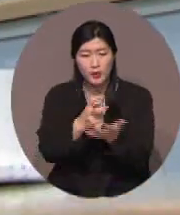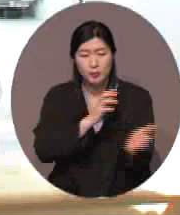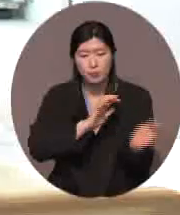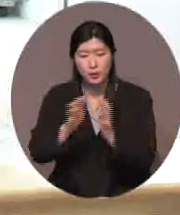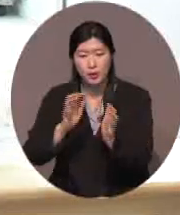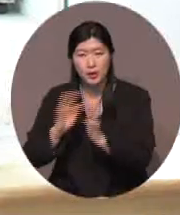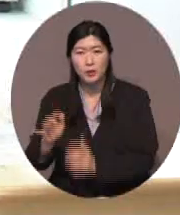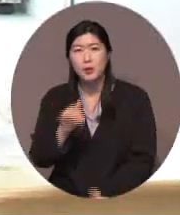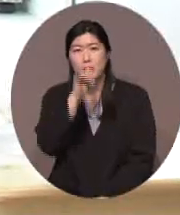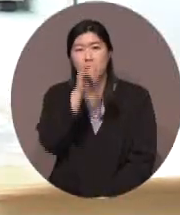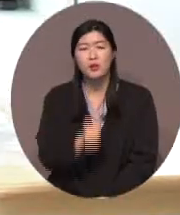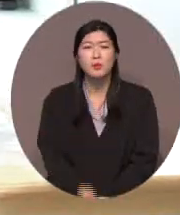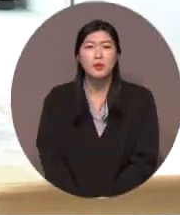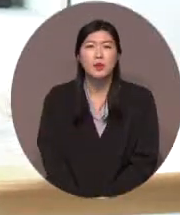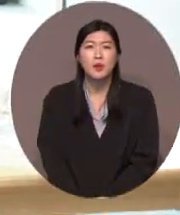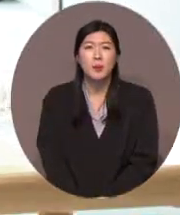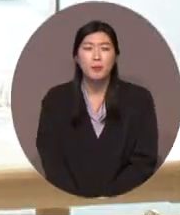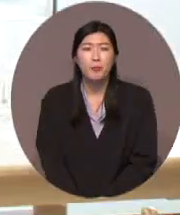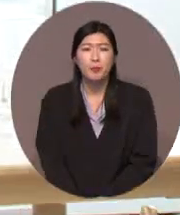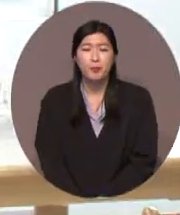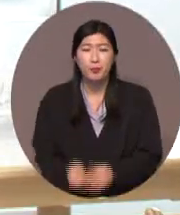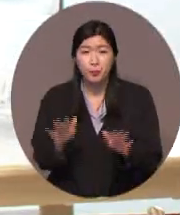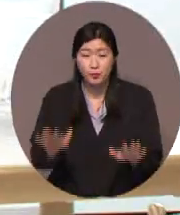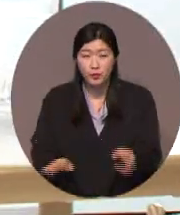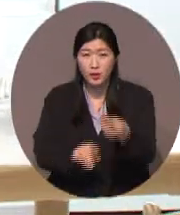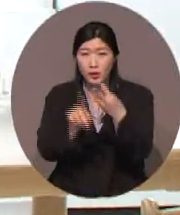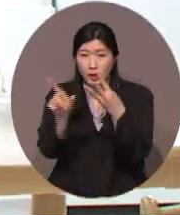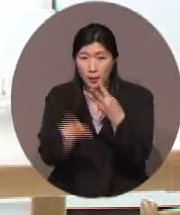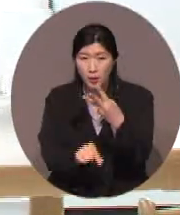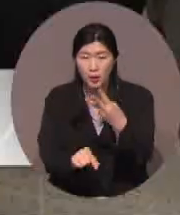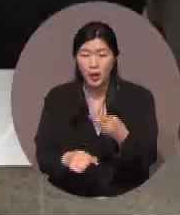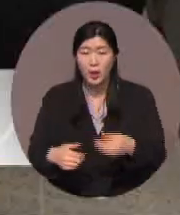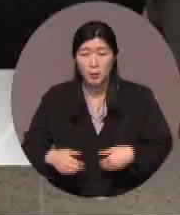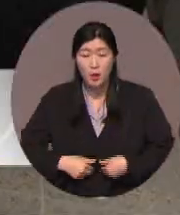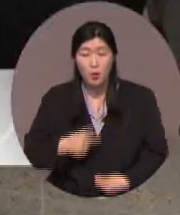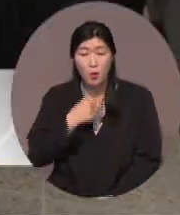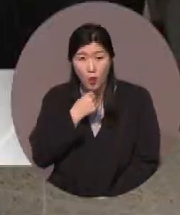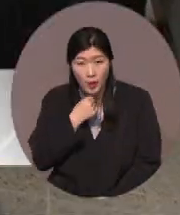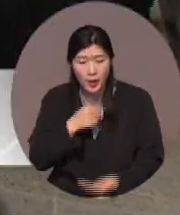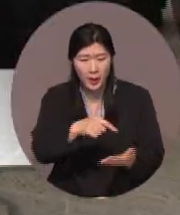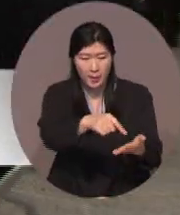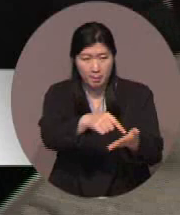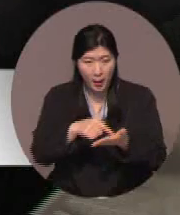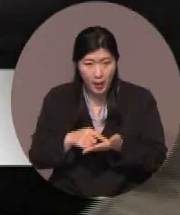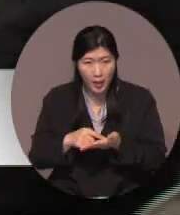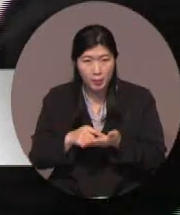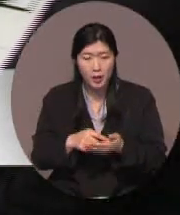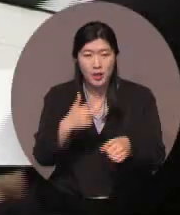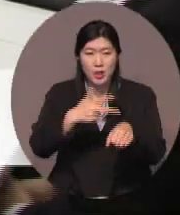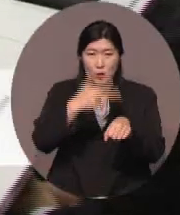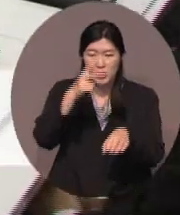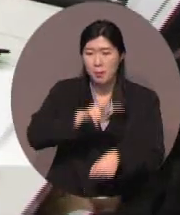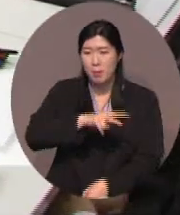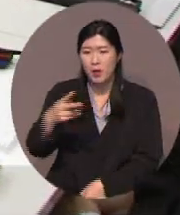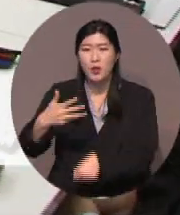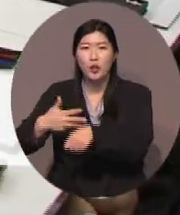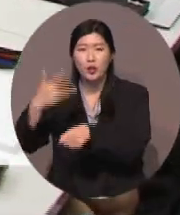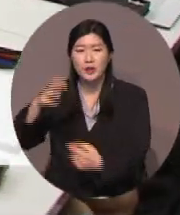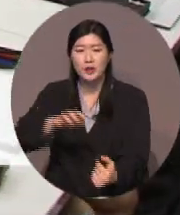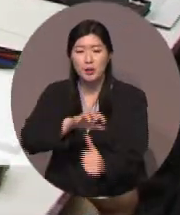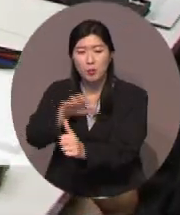진행했습니다 대전은 오는 3월부터 수요에 따라 현재 오후 7시였던 돌봄을 오후